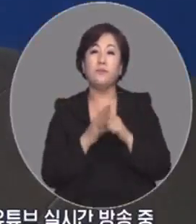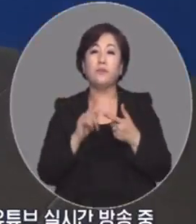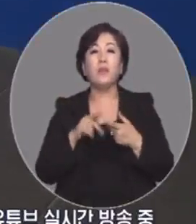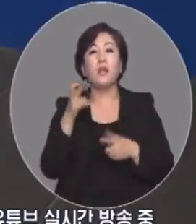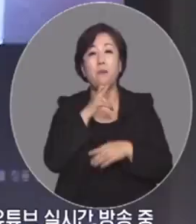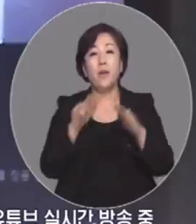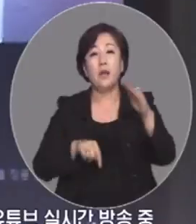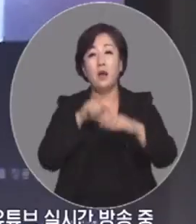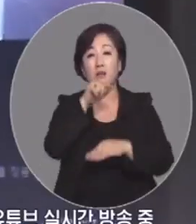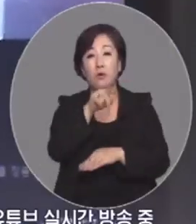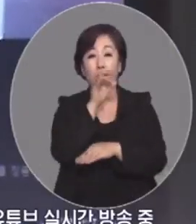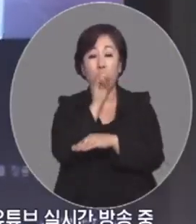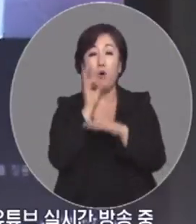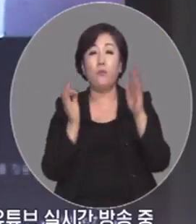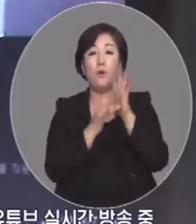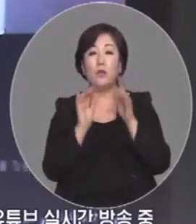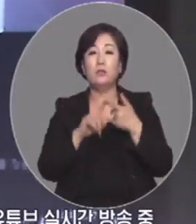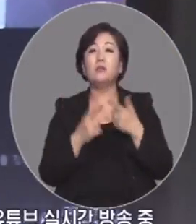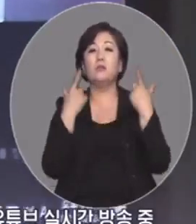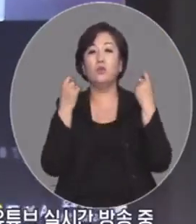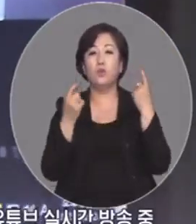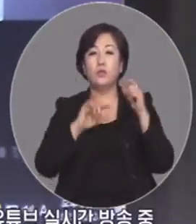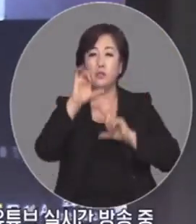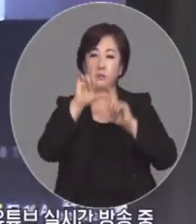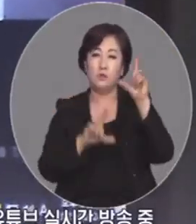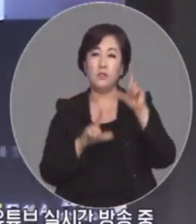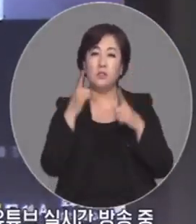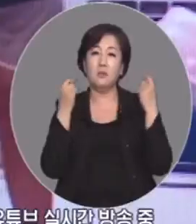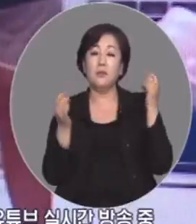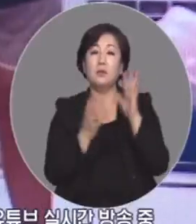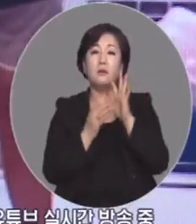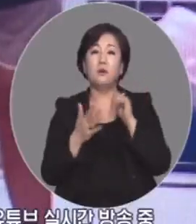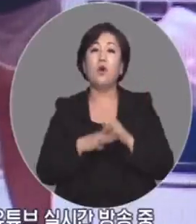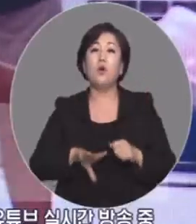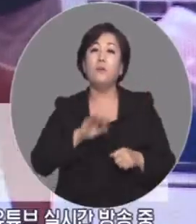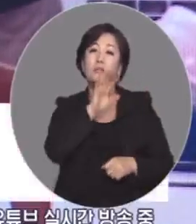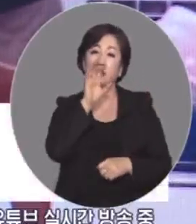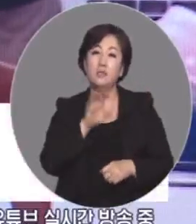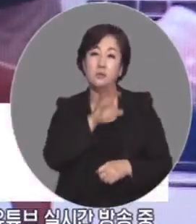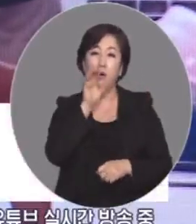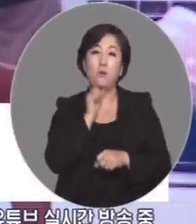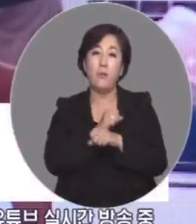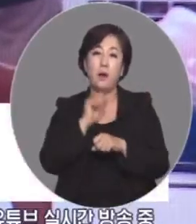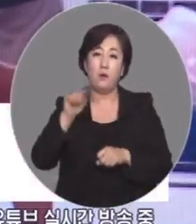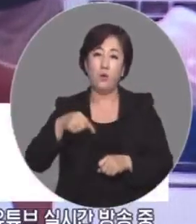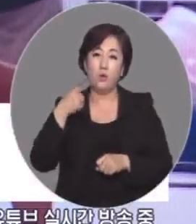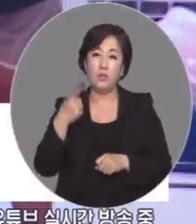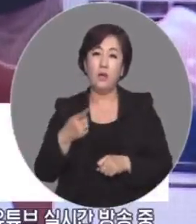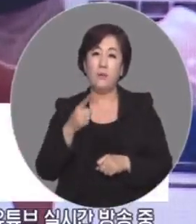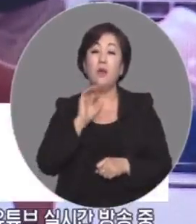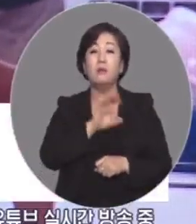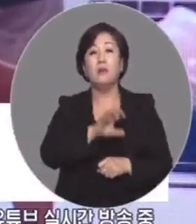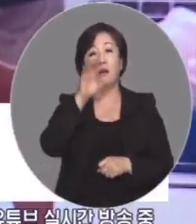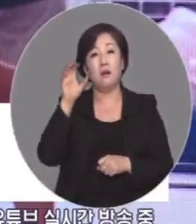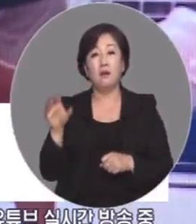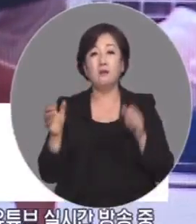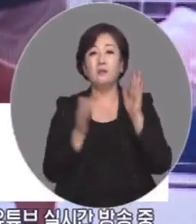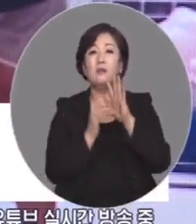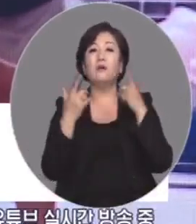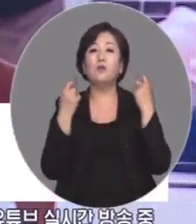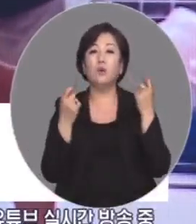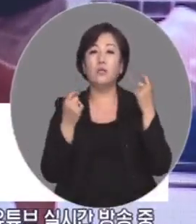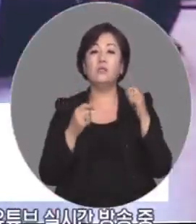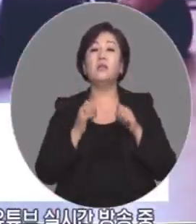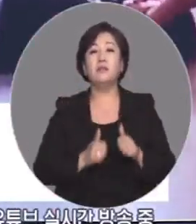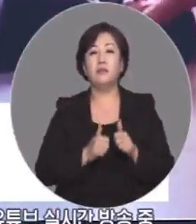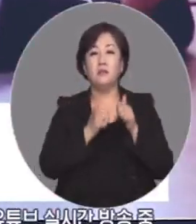카메라 너머에선 동작을 그대로 따라합니다. 먼저 시범을 보여드리고요. 그리고 그 자세를 이제 제가 하는 거를 먼저